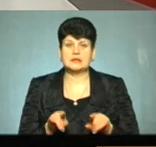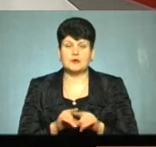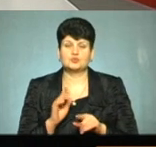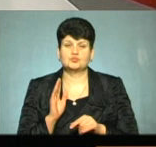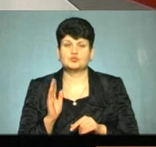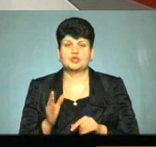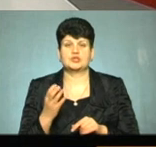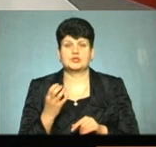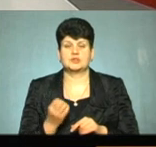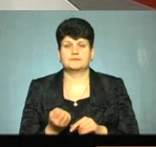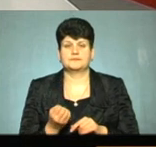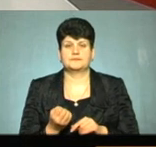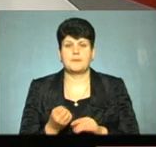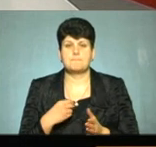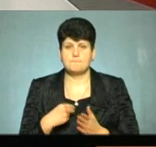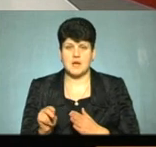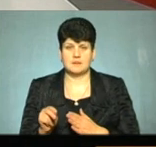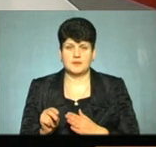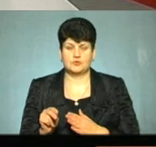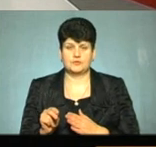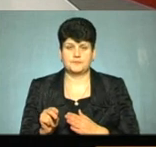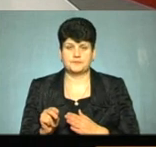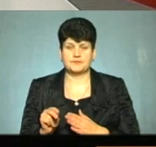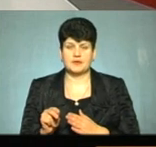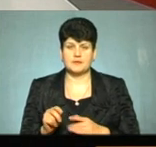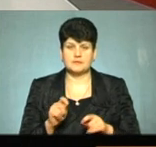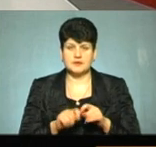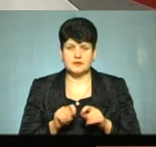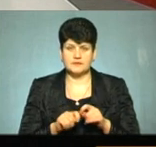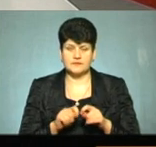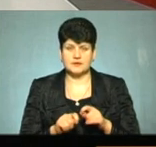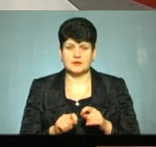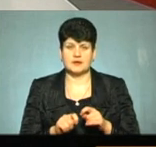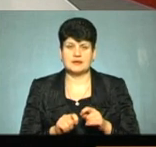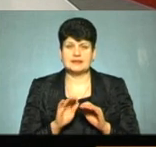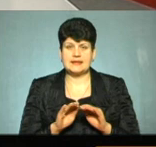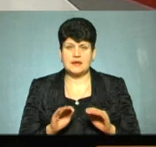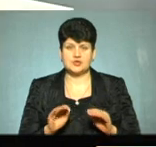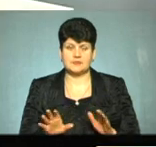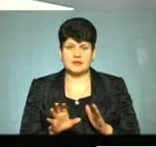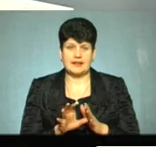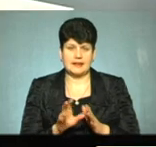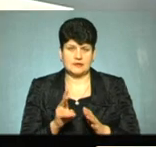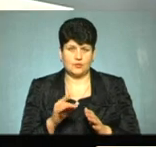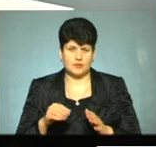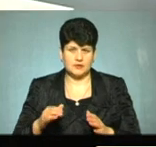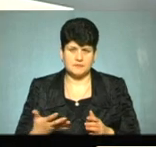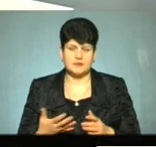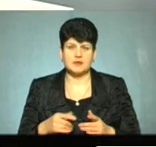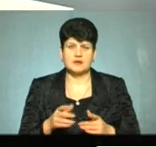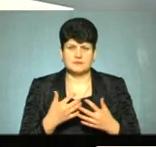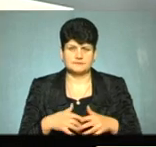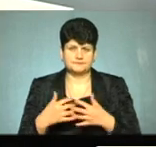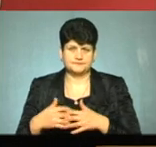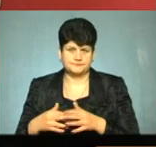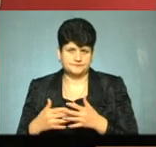Також буде придбано дефібрилятор з монітором з дитячими електродами, рециркулятори